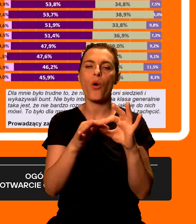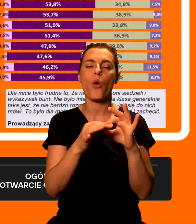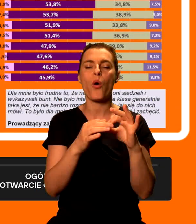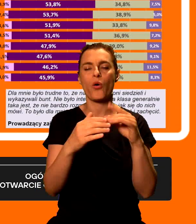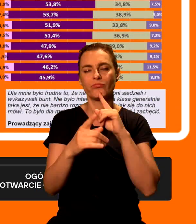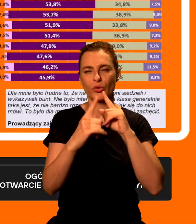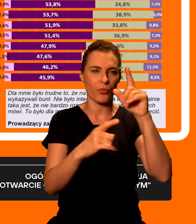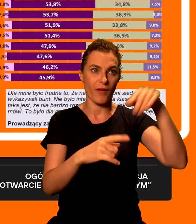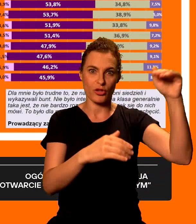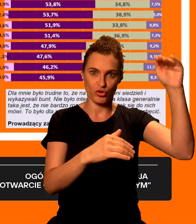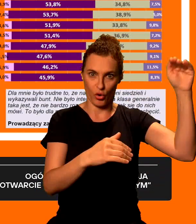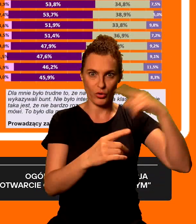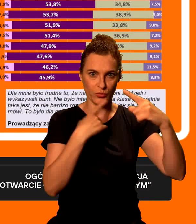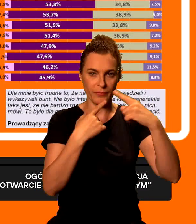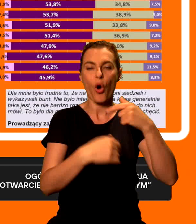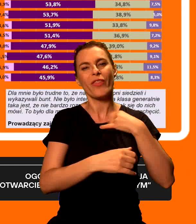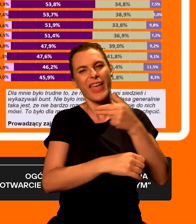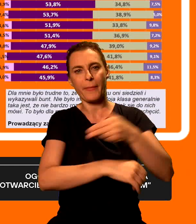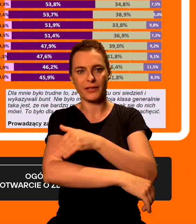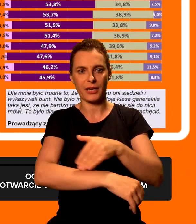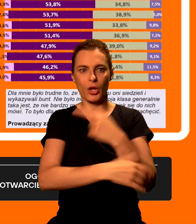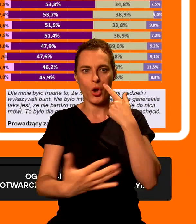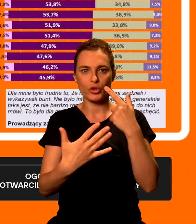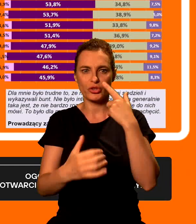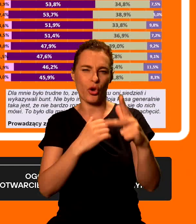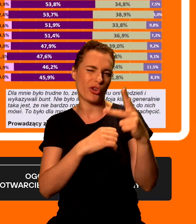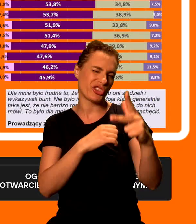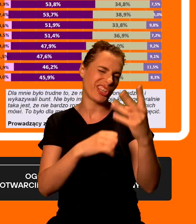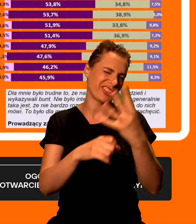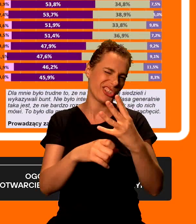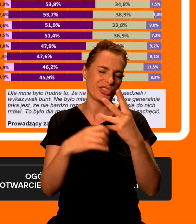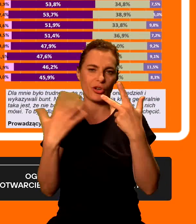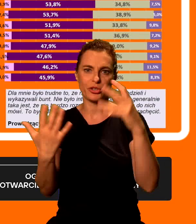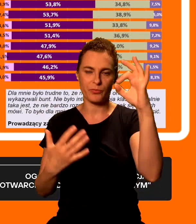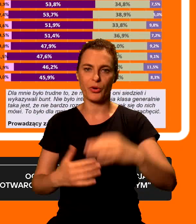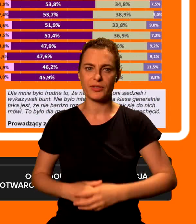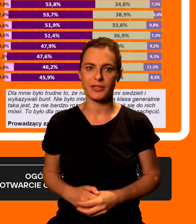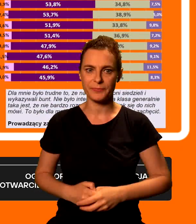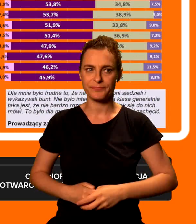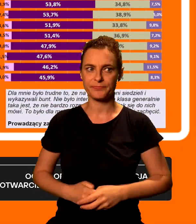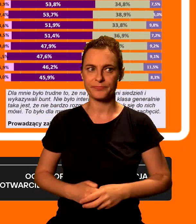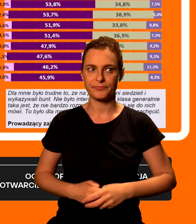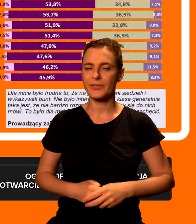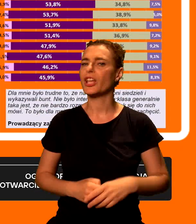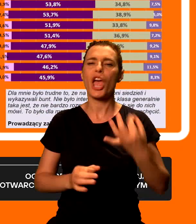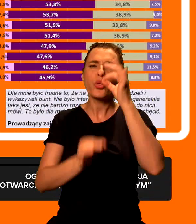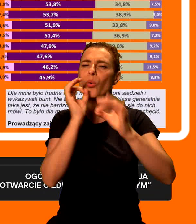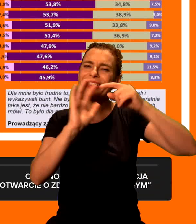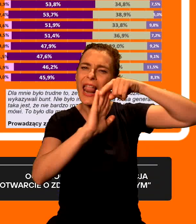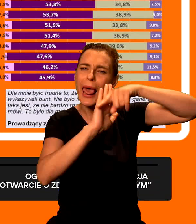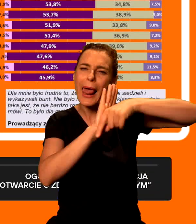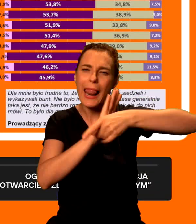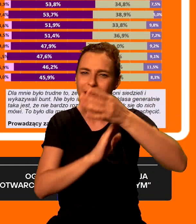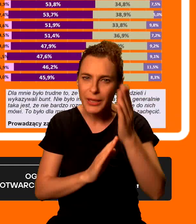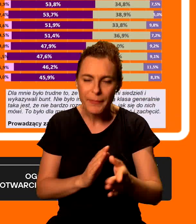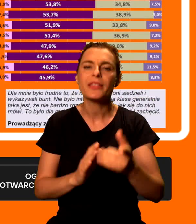dorosłymi, częściej z grubsza 48% przypadków. Nie chcę tego wszystkiego bardzo dokładnie czytać, to